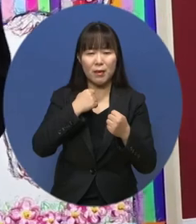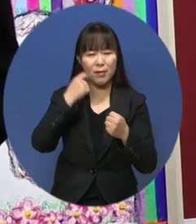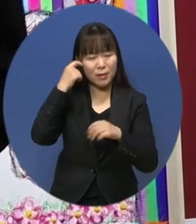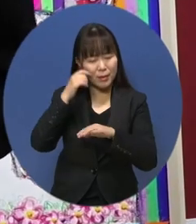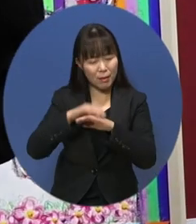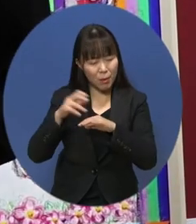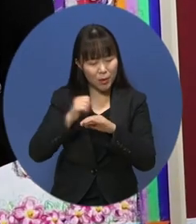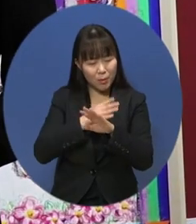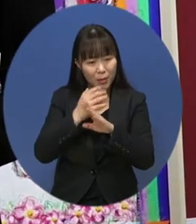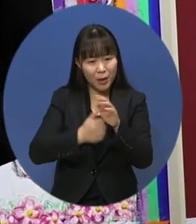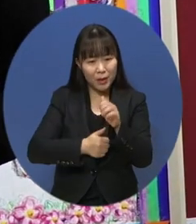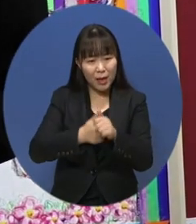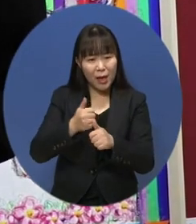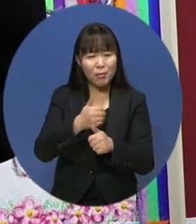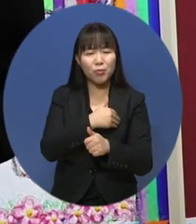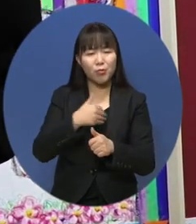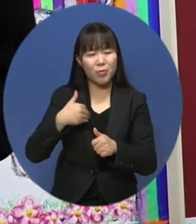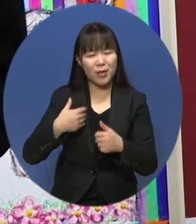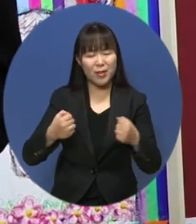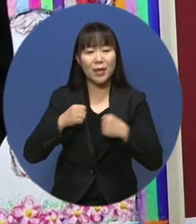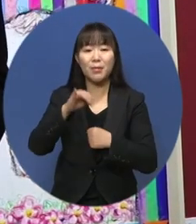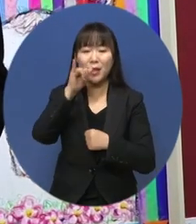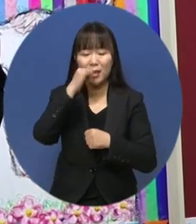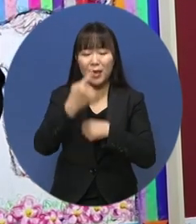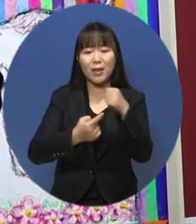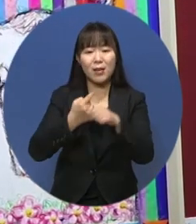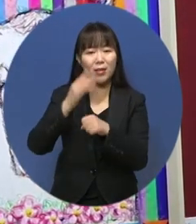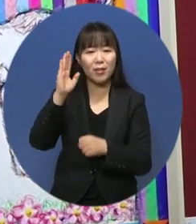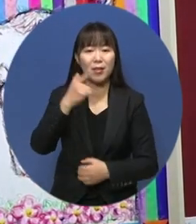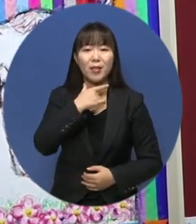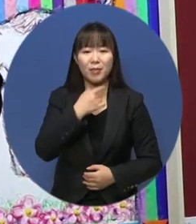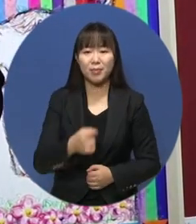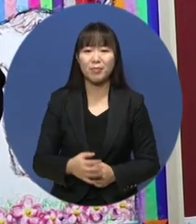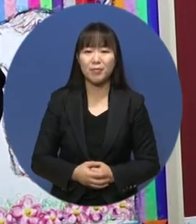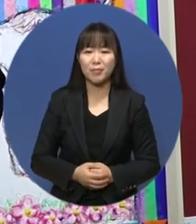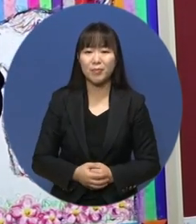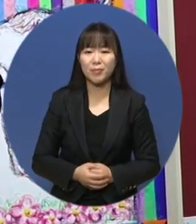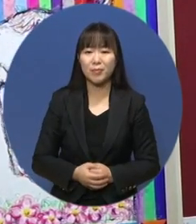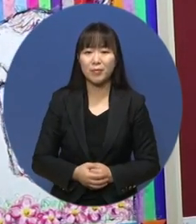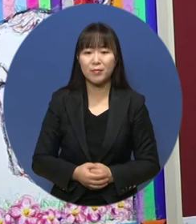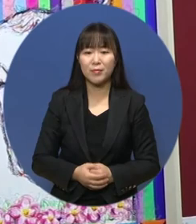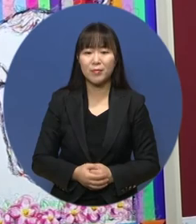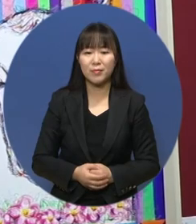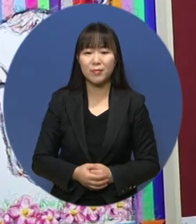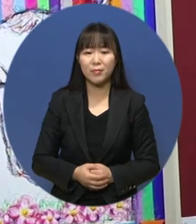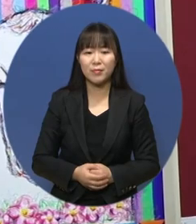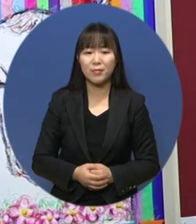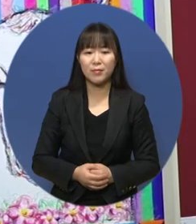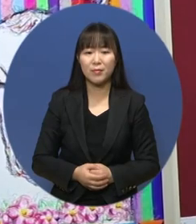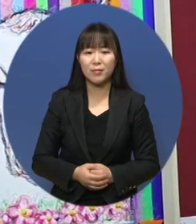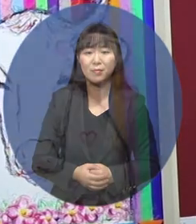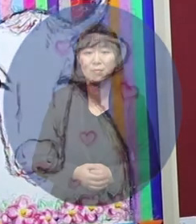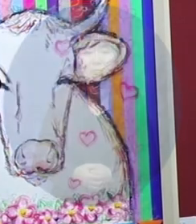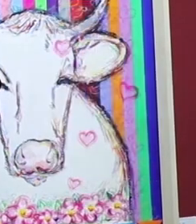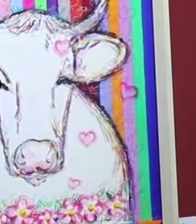이겨내 풍성한 기운이 물씬 일어나는 한 해가 되기를 기대해봅니다. 복지TV 뉴스 이소영입니다.